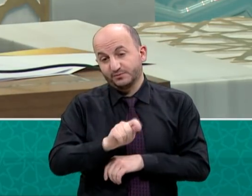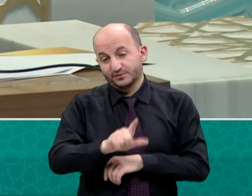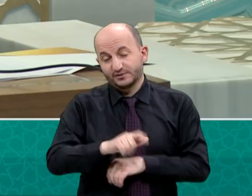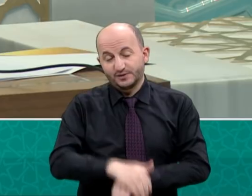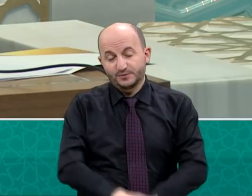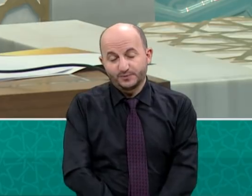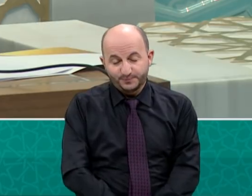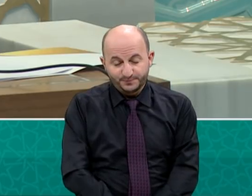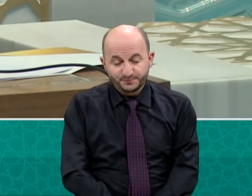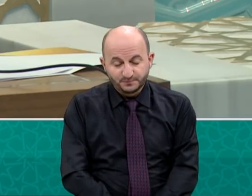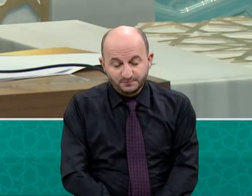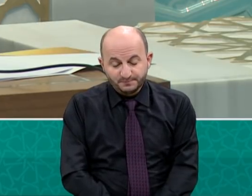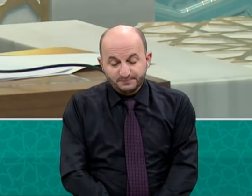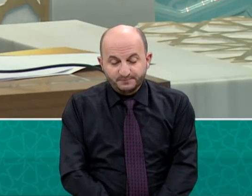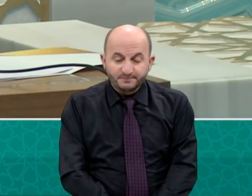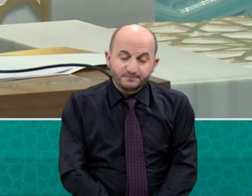gereğini yerine getirmemiz gerekiyor.